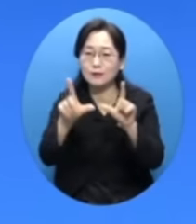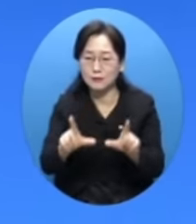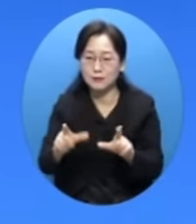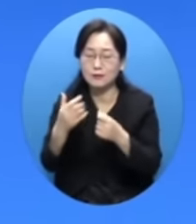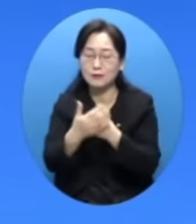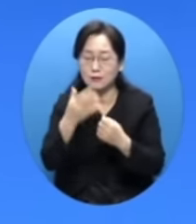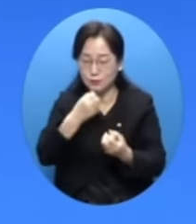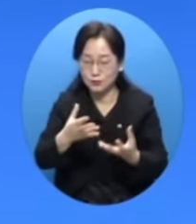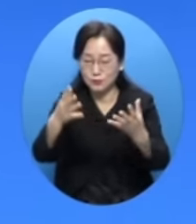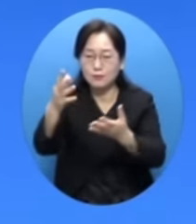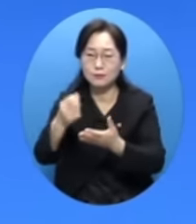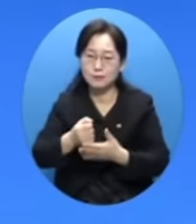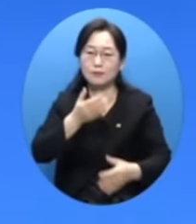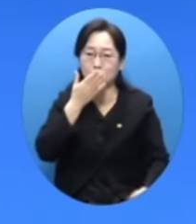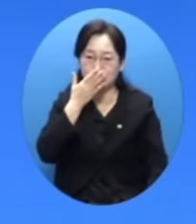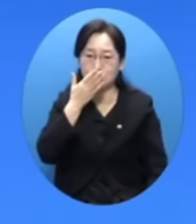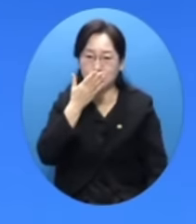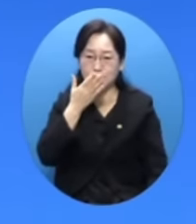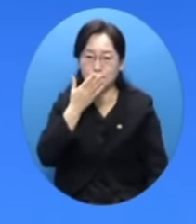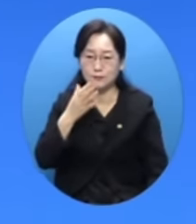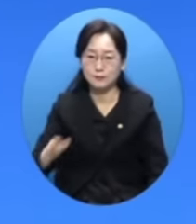축복을 받아 누리게 되는 것입니다.